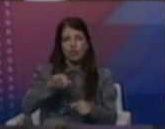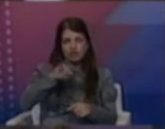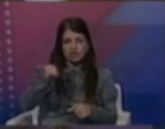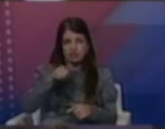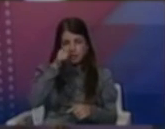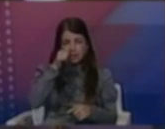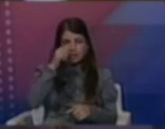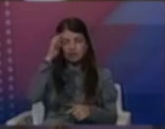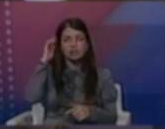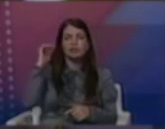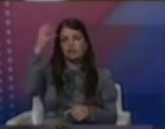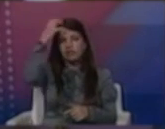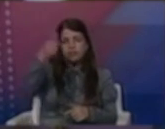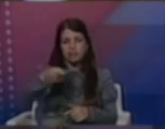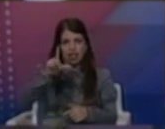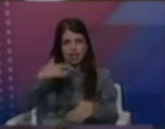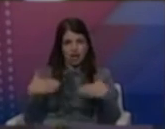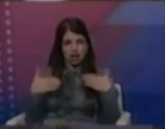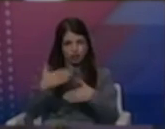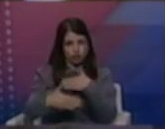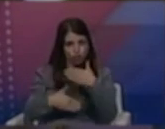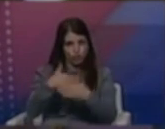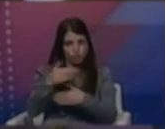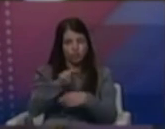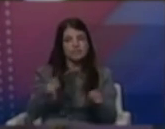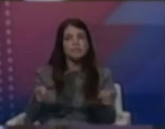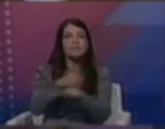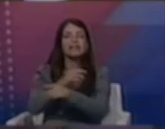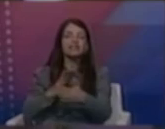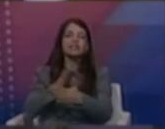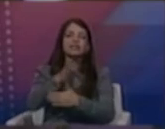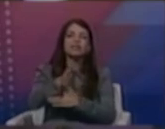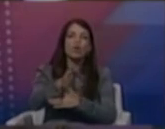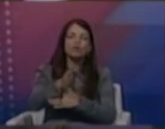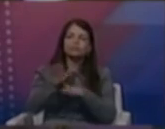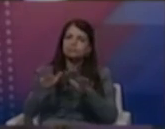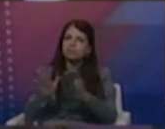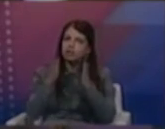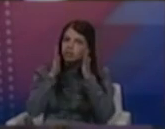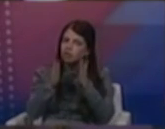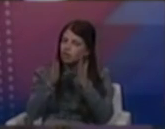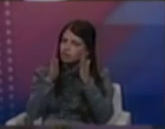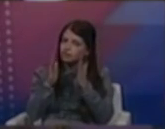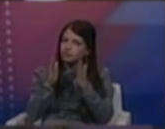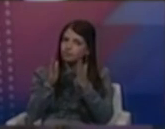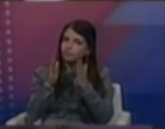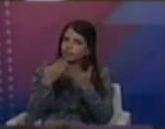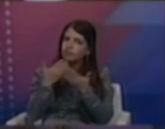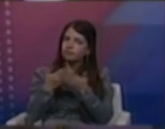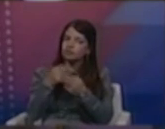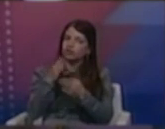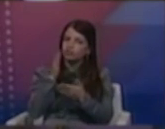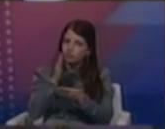tingħataw il-fiduċi aħna, naraw li l-ħajja tkompli għaddejja u tinbidel id-direzzjoni kawtela, baqal biex